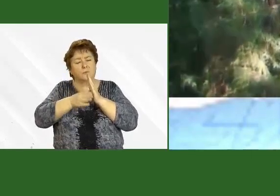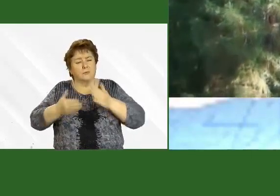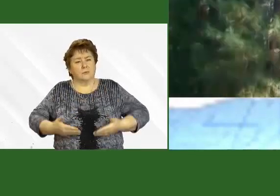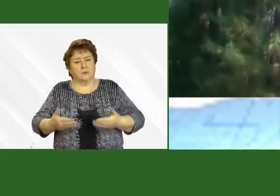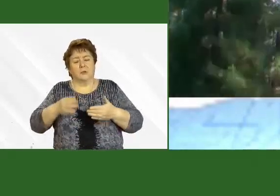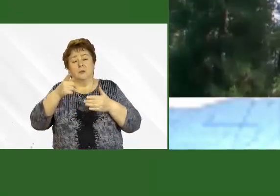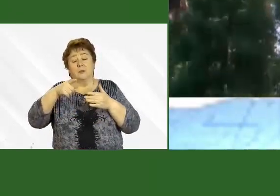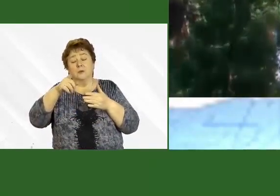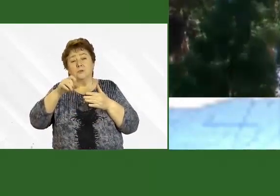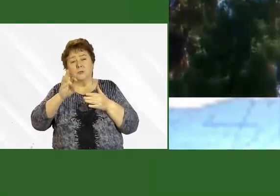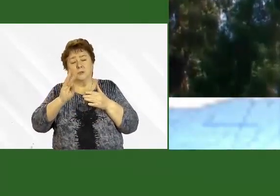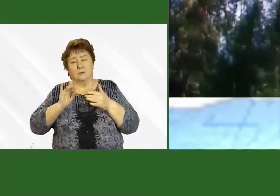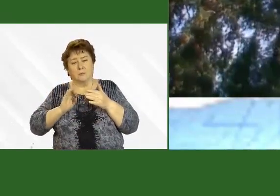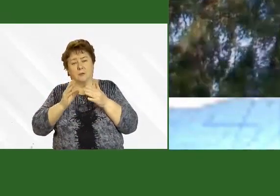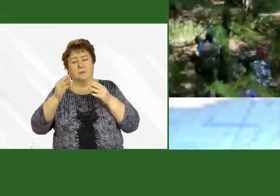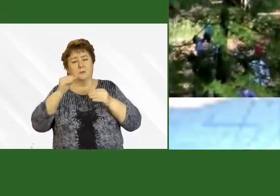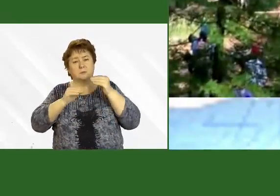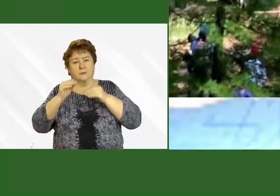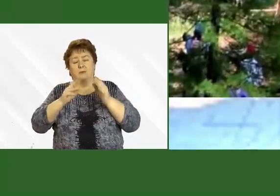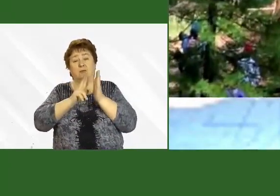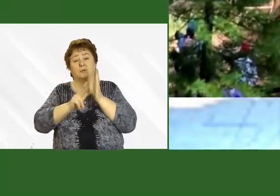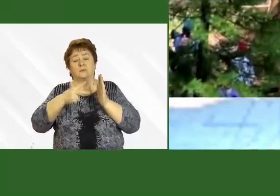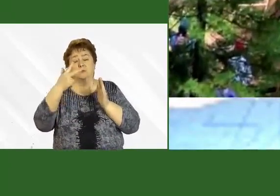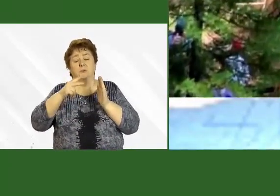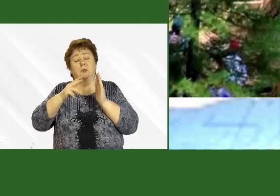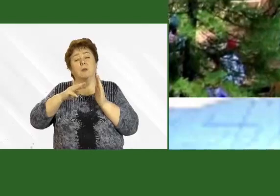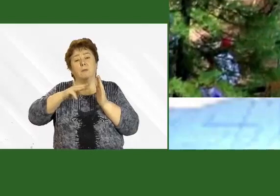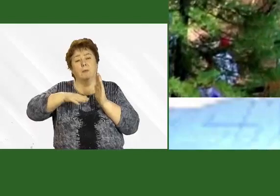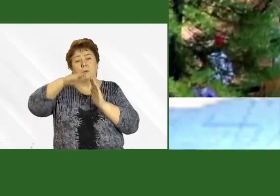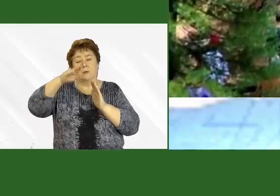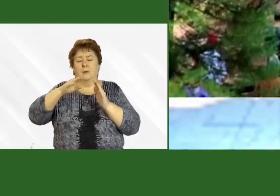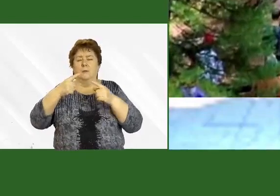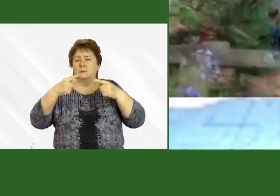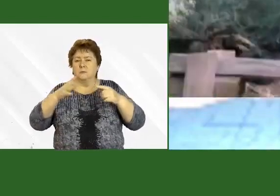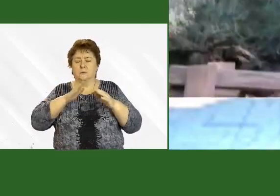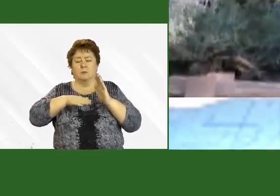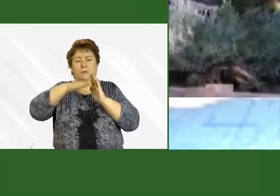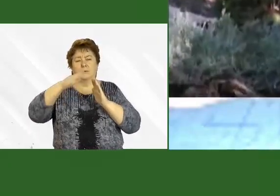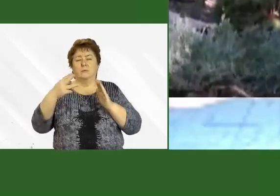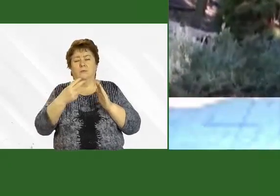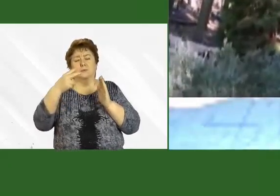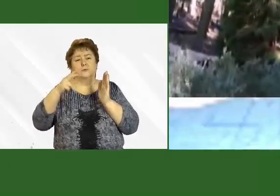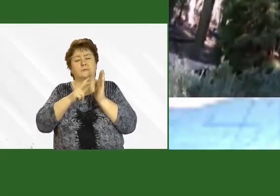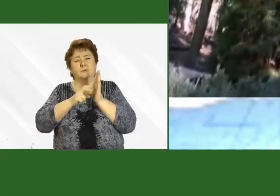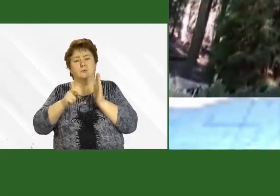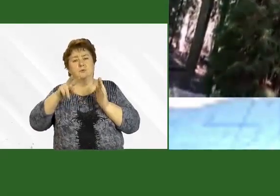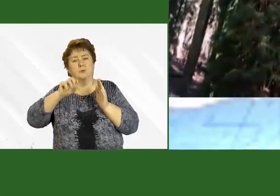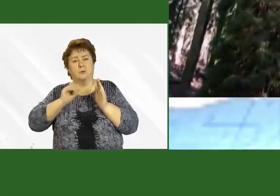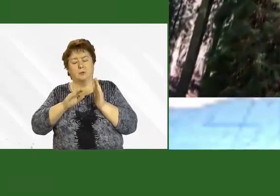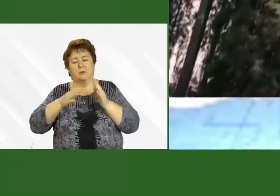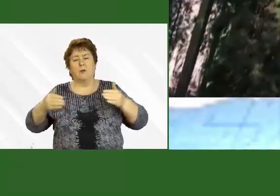секвойи генерал шерман составляет 83 метра а его возраст по разным оценкам около 2800 лет